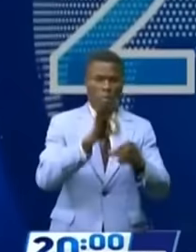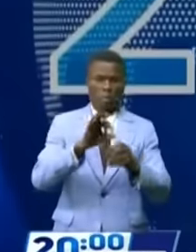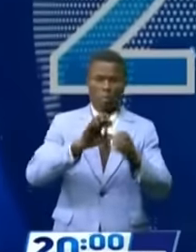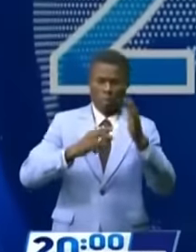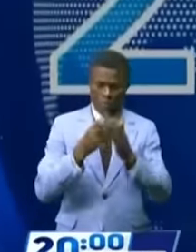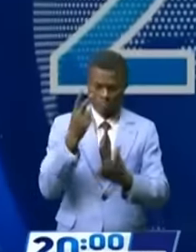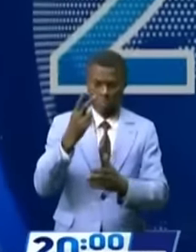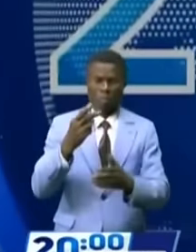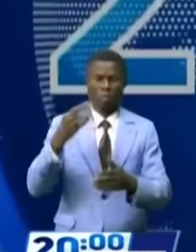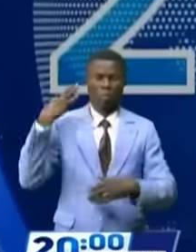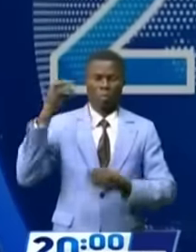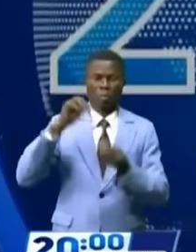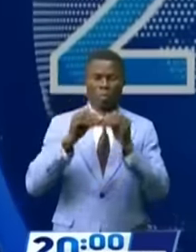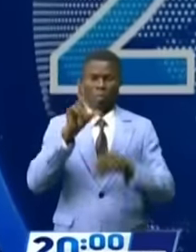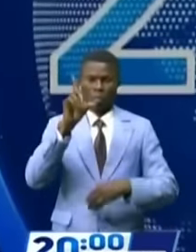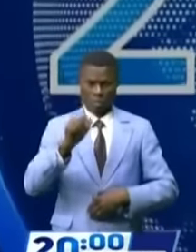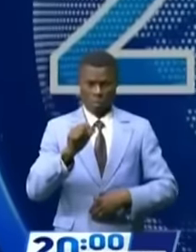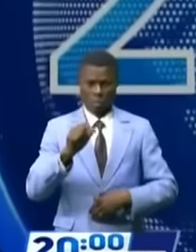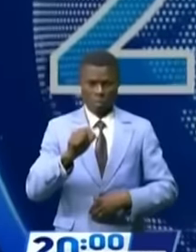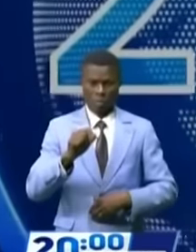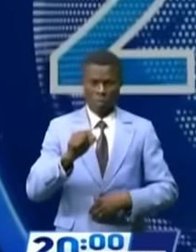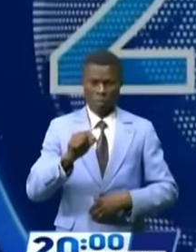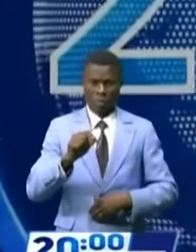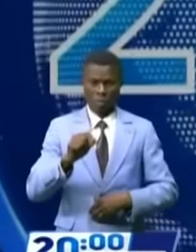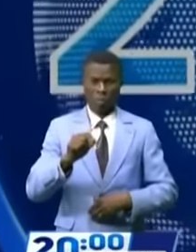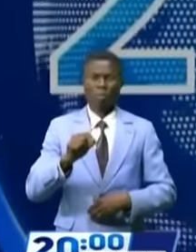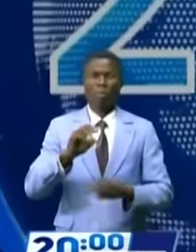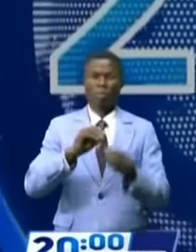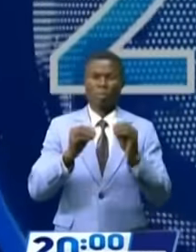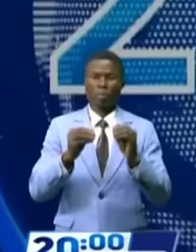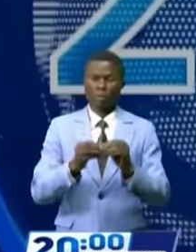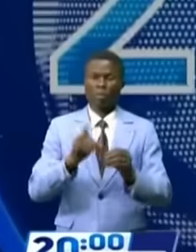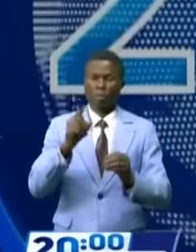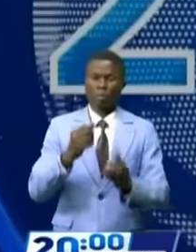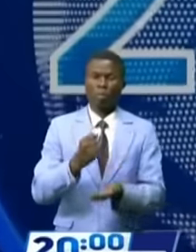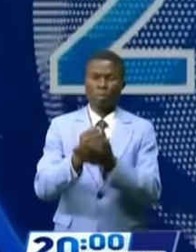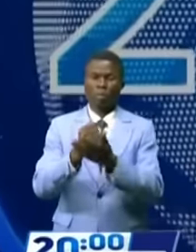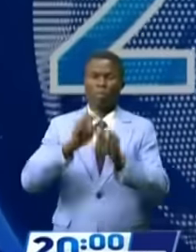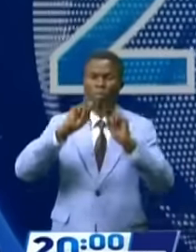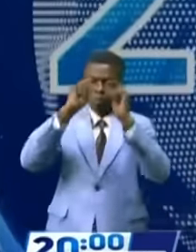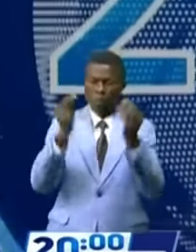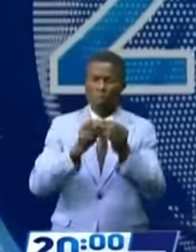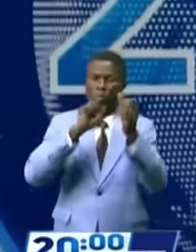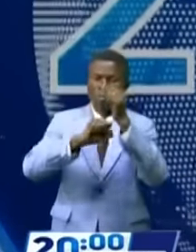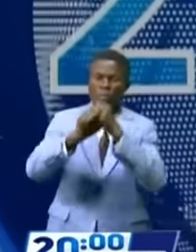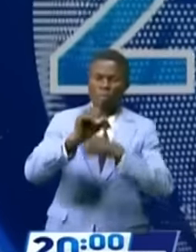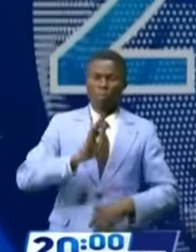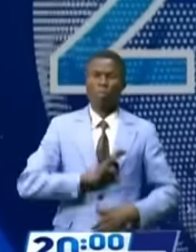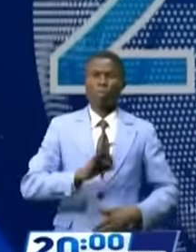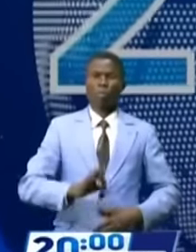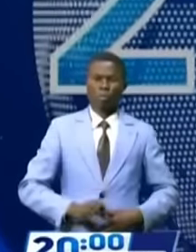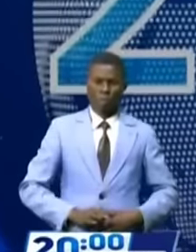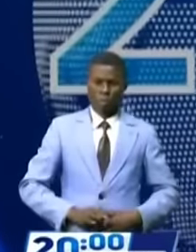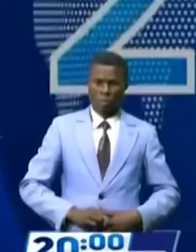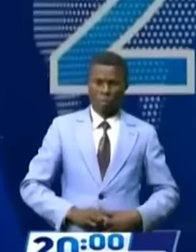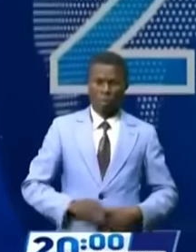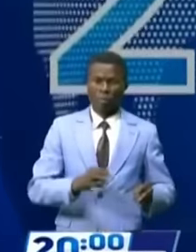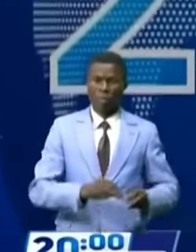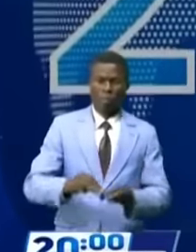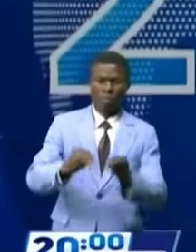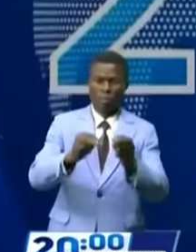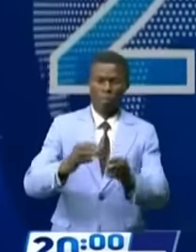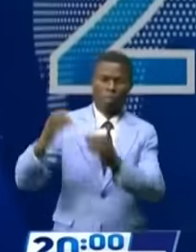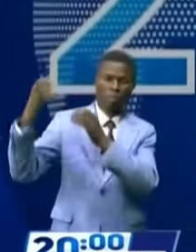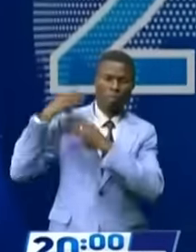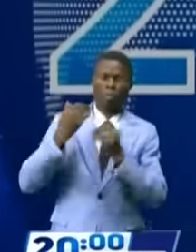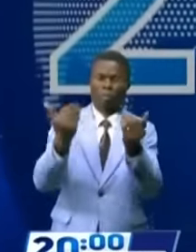le candidat numéro 20, c'est la team 20 qui l'amène, équipe de campagne de Félix Tshisekedi. C'est par le canal de sa